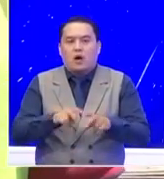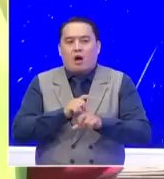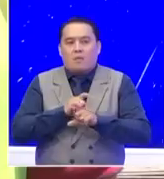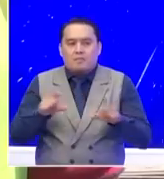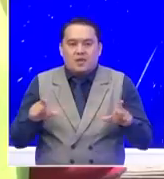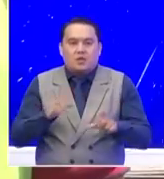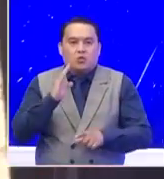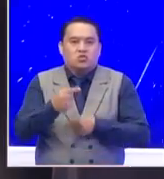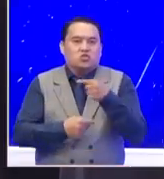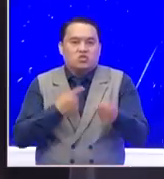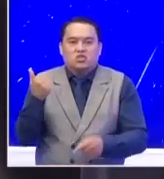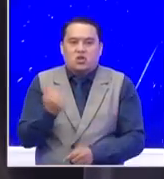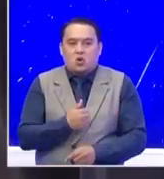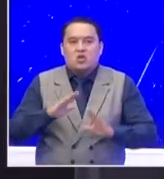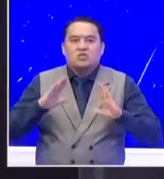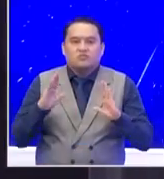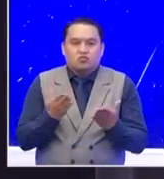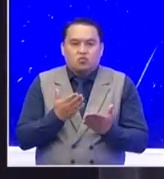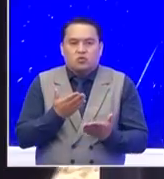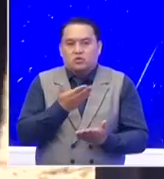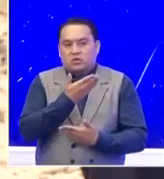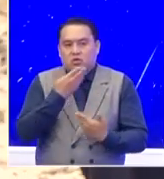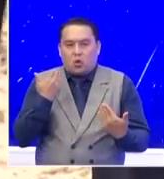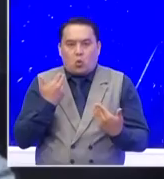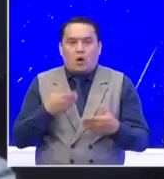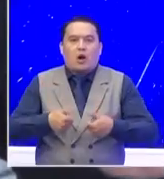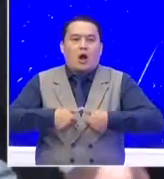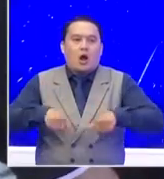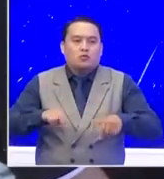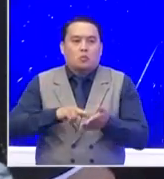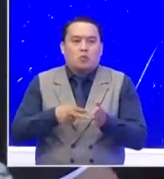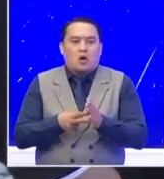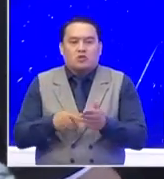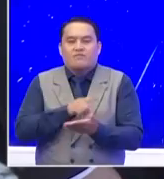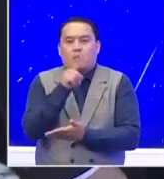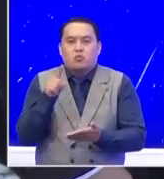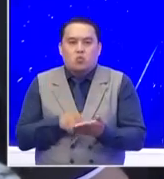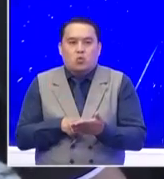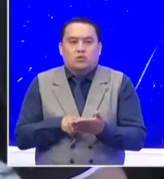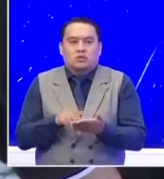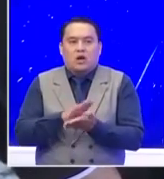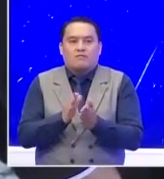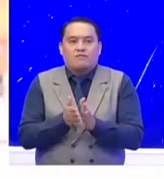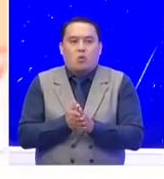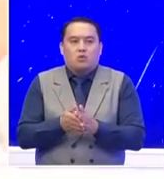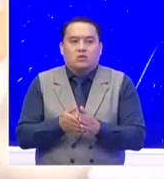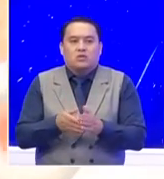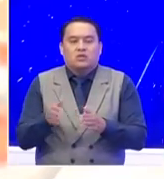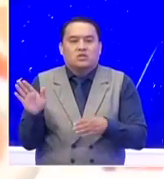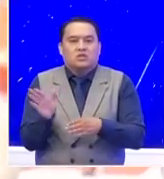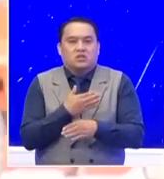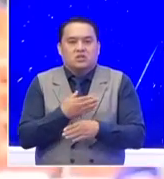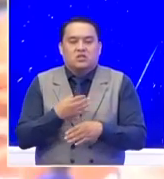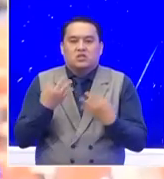они намерены через неделю. В случае, если недочеты не исправят, члены комиссии планируют поднять вопрос о расторжении контракта и лишении